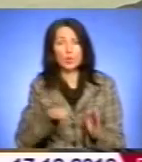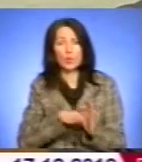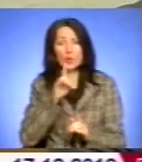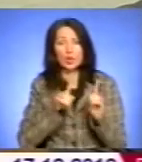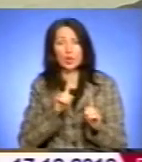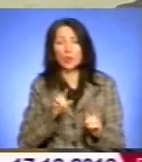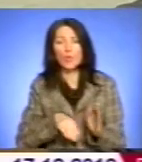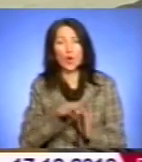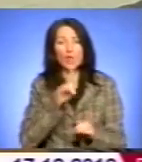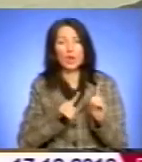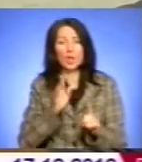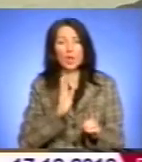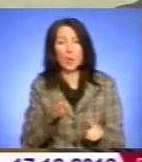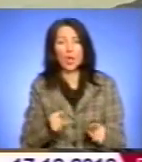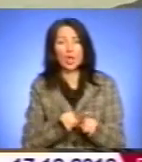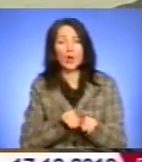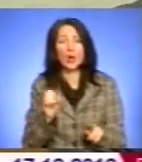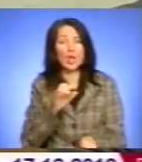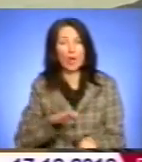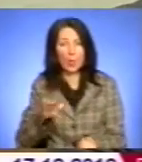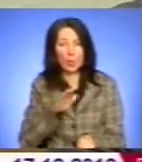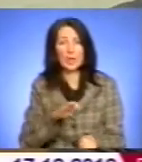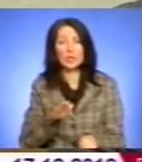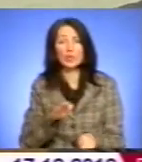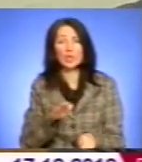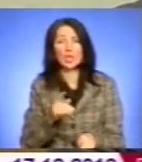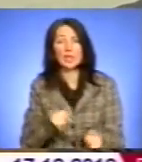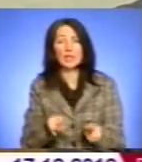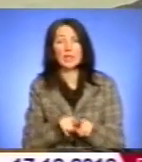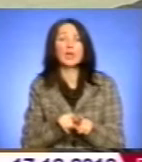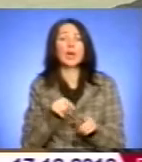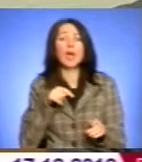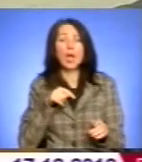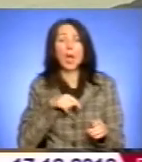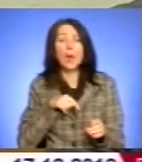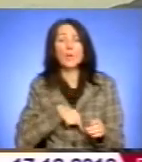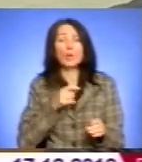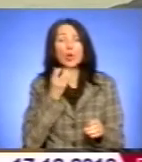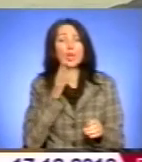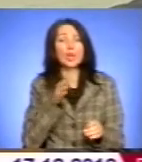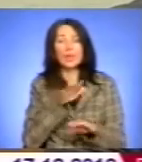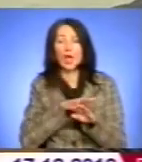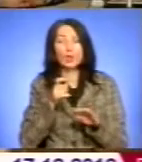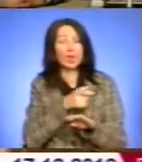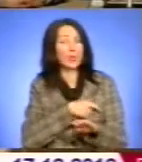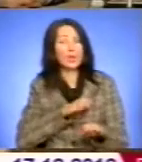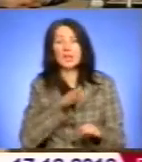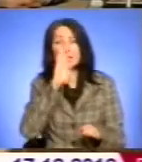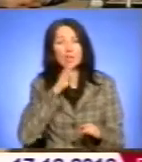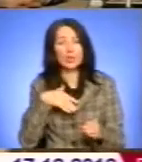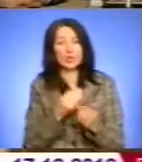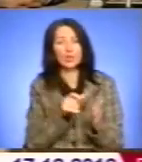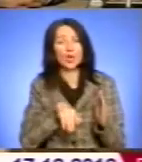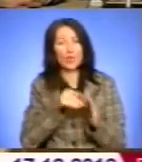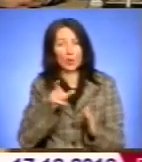Рада набувала європейськості і тих принципів, коли народний депутат, коли обранець не зраджує своїх виборців. Говорили депутати